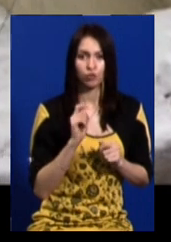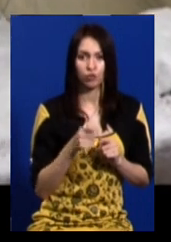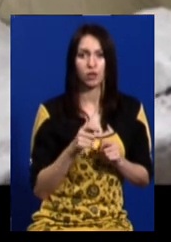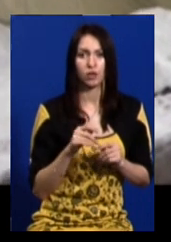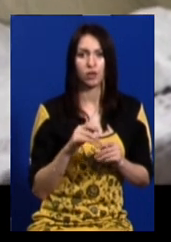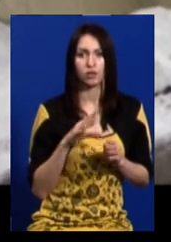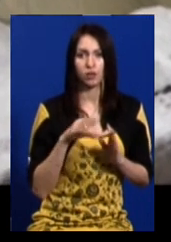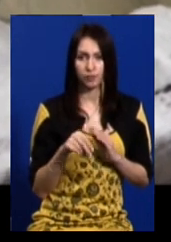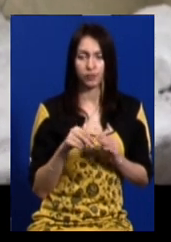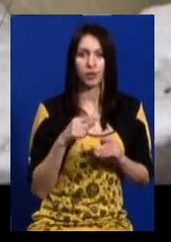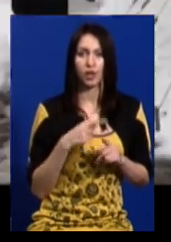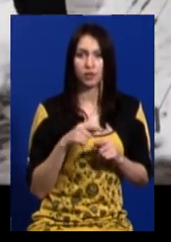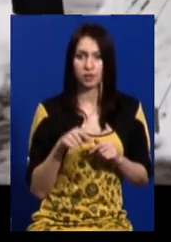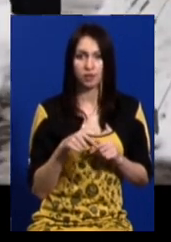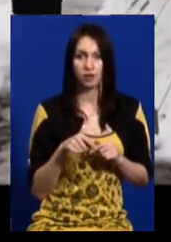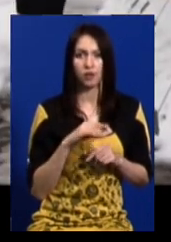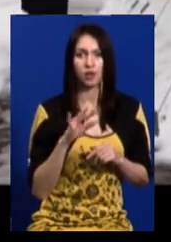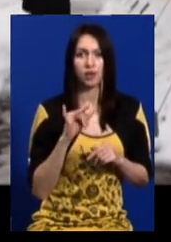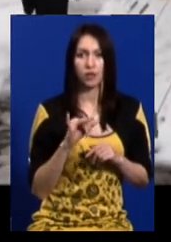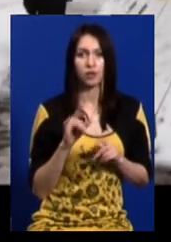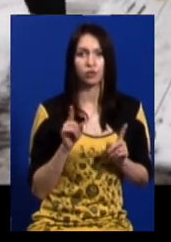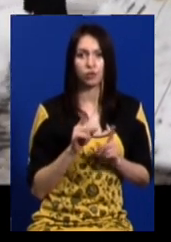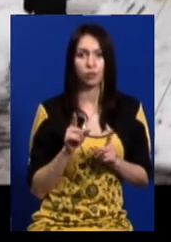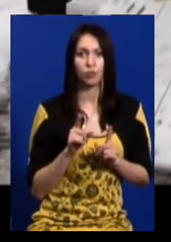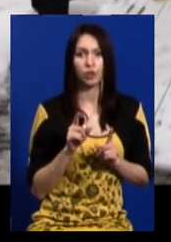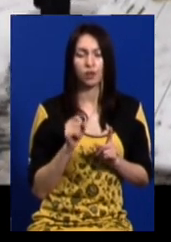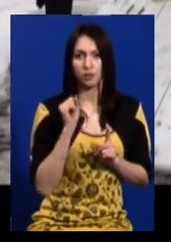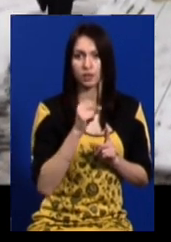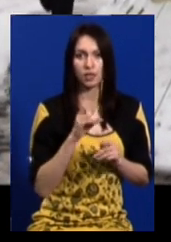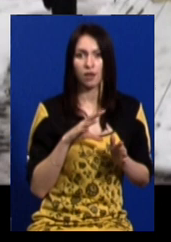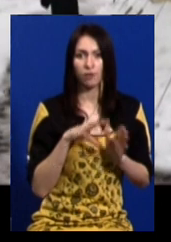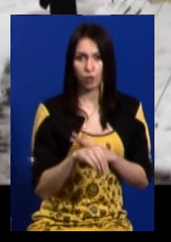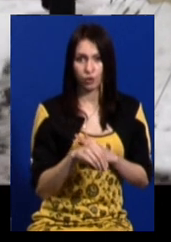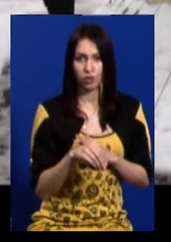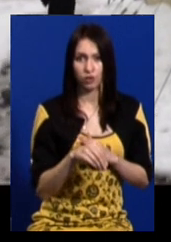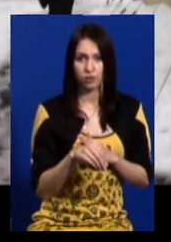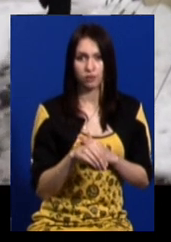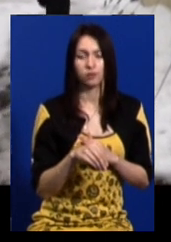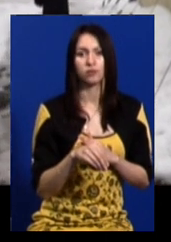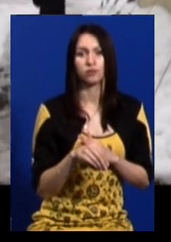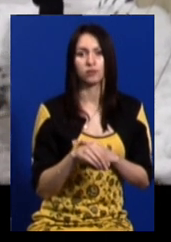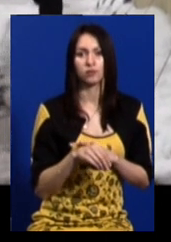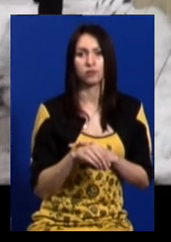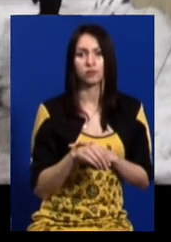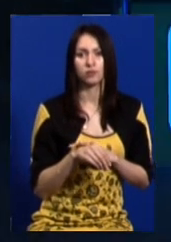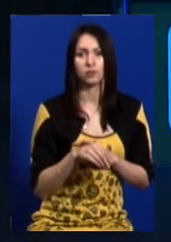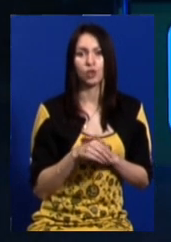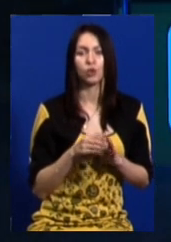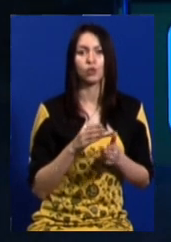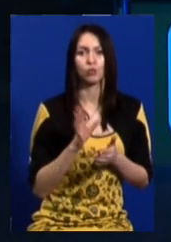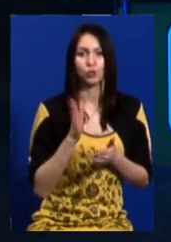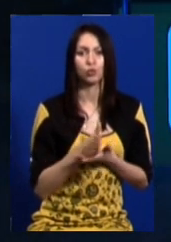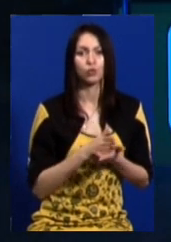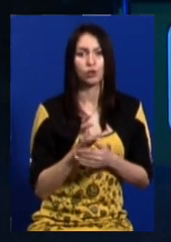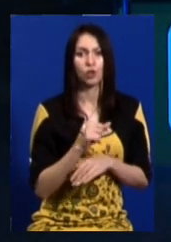якби каменя Христа під будову, і щоб в зиму не входити, якби, служити на вулиці, там